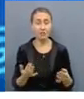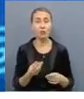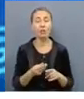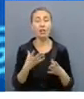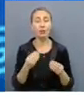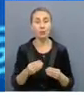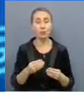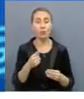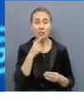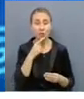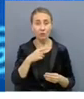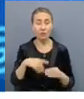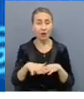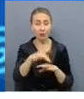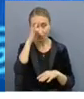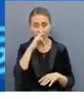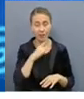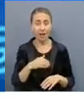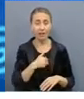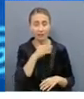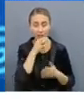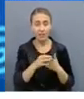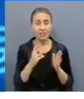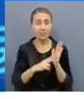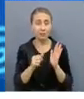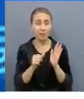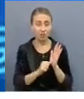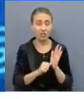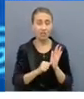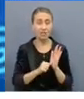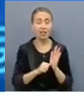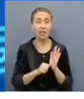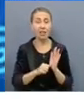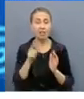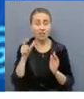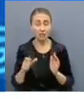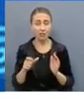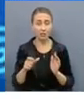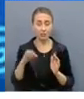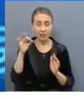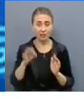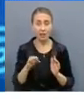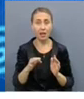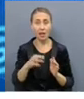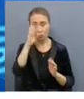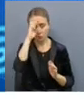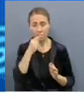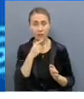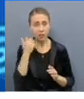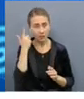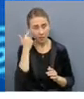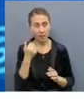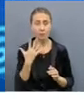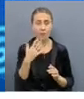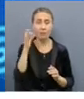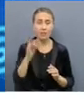народа Казахстана. Хотелось бы отметить, что сейчас 76% акмолинцев владеют государственным языком, 5% знают в среднем по 3